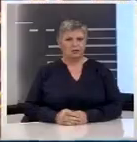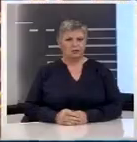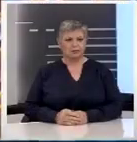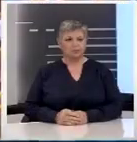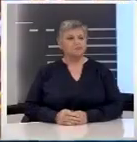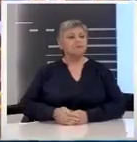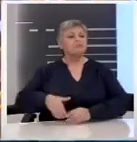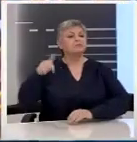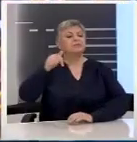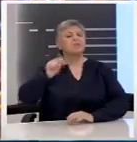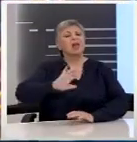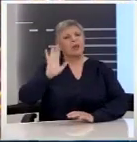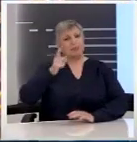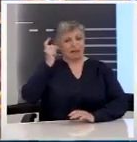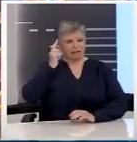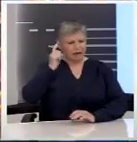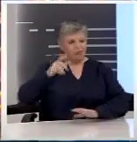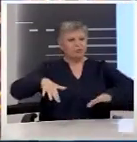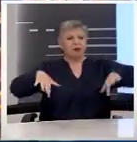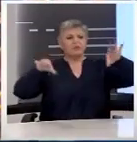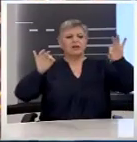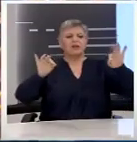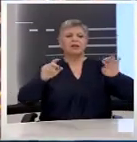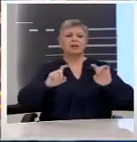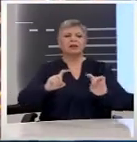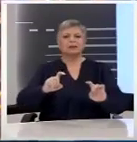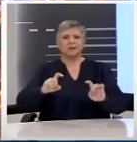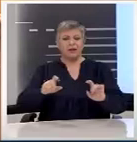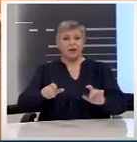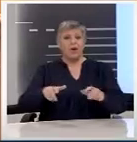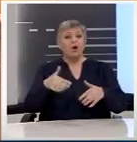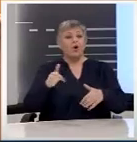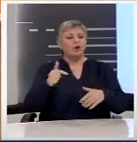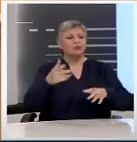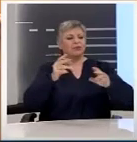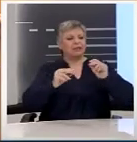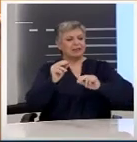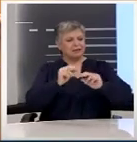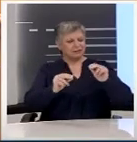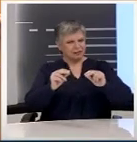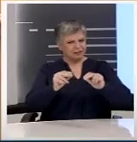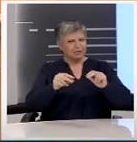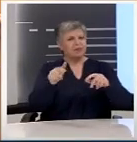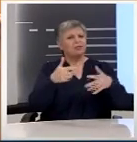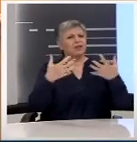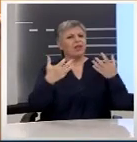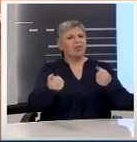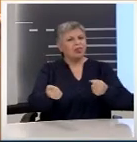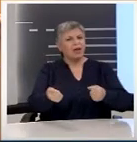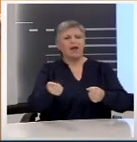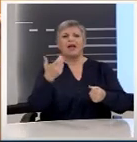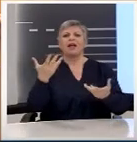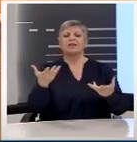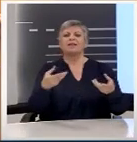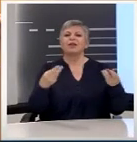συνεδρίασης ότι η συζήτηση όχι μόνο θα διανθιστεί, αλλά θα